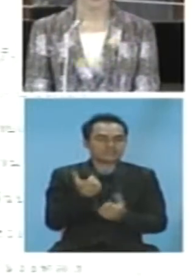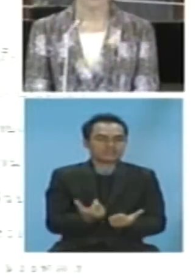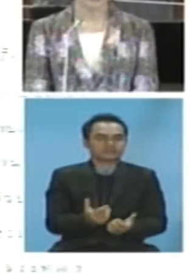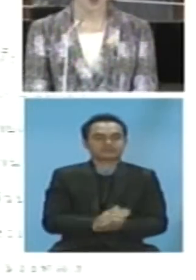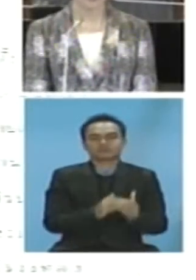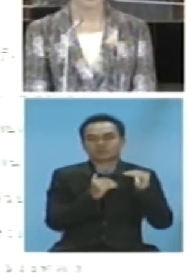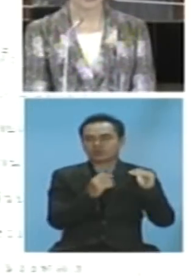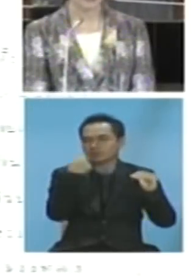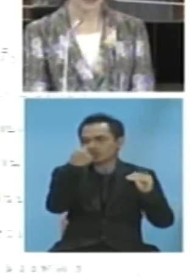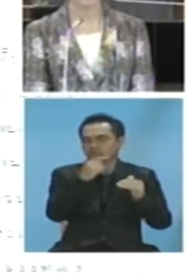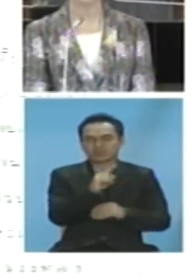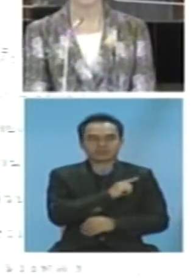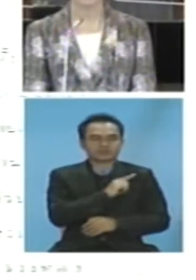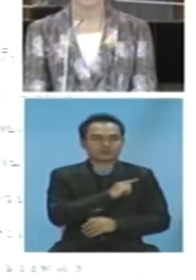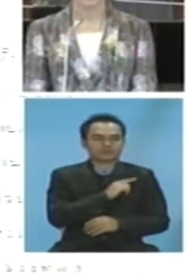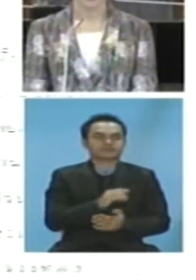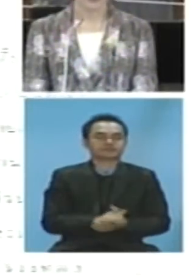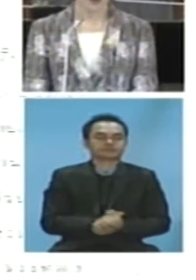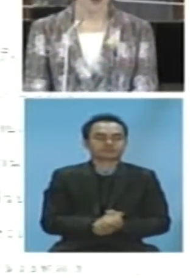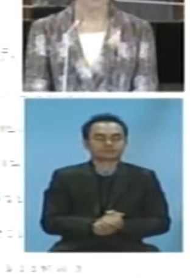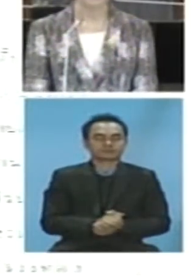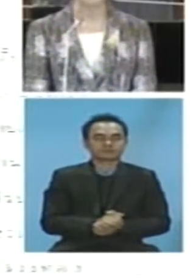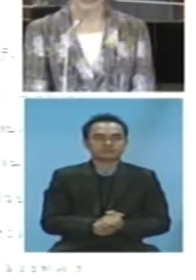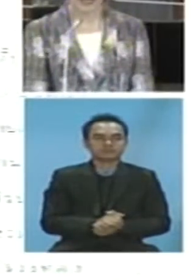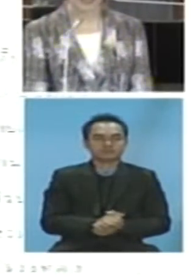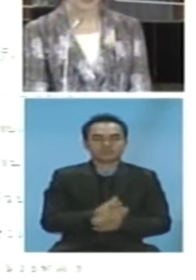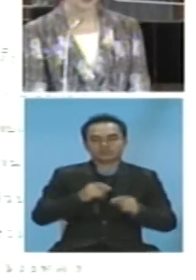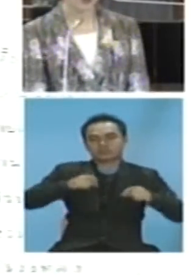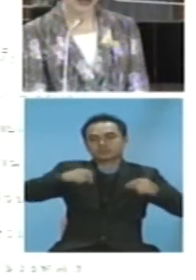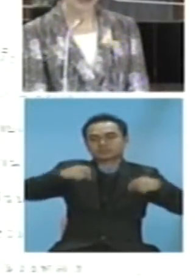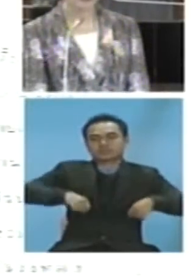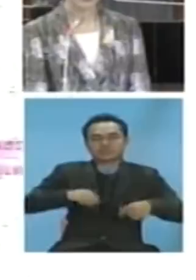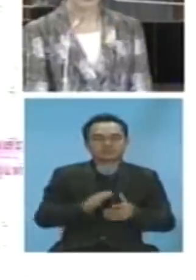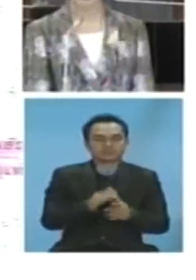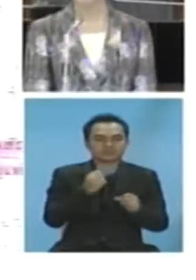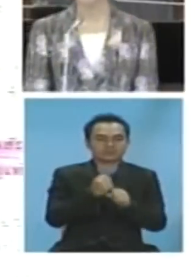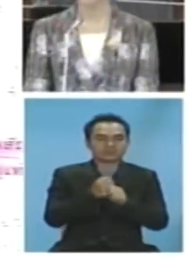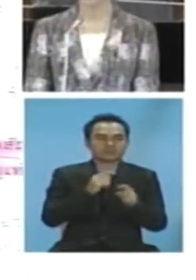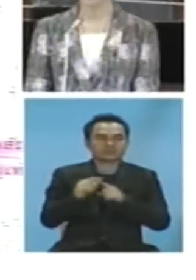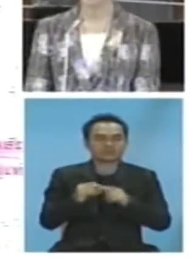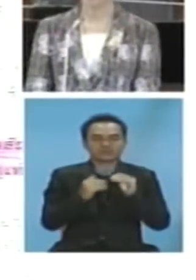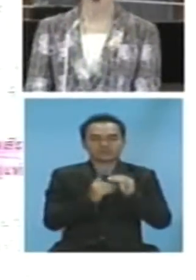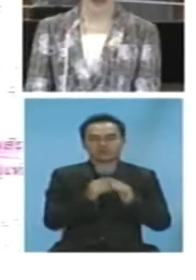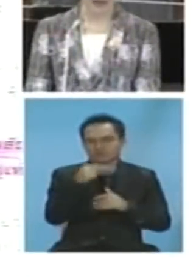ผู้ที่รับผิดชอบไว้อย่างชัดเจนค่ะซึ่งก็มีสัญญาอยู่นะคะที่มีการกำหนดตัวผู้รับผิดชอบค่ะ